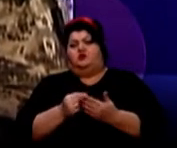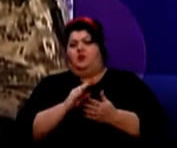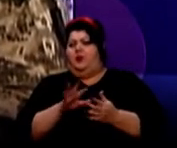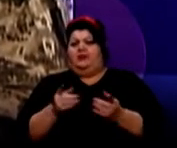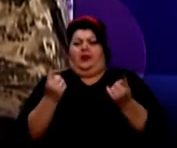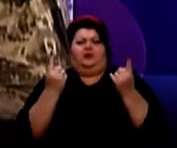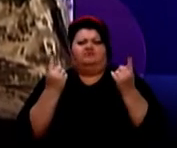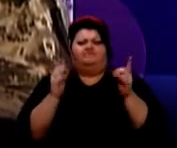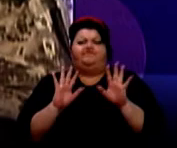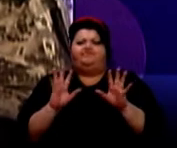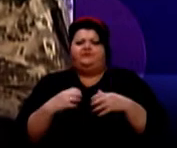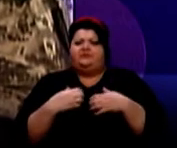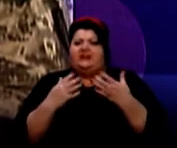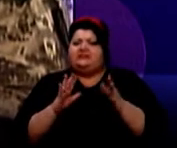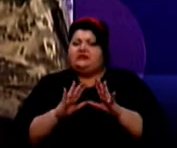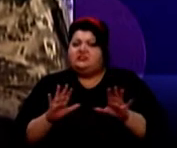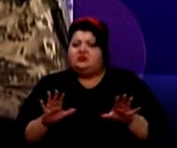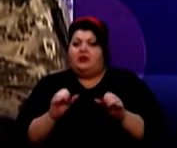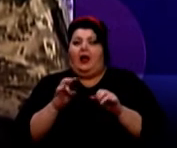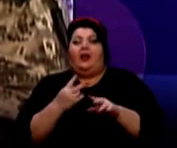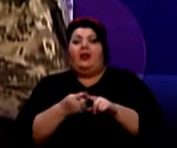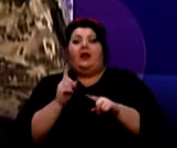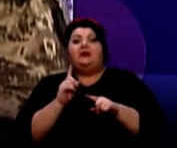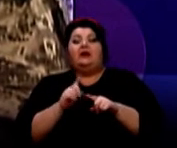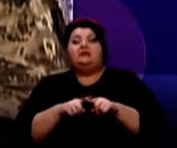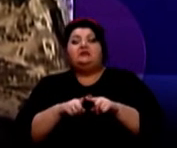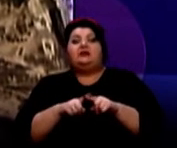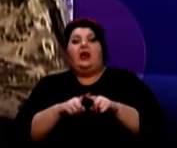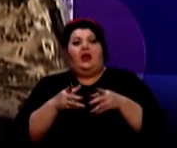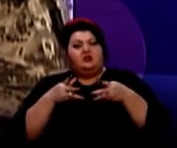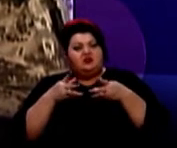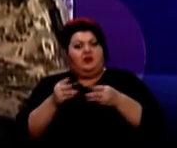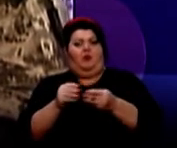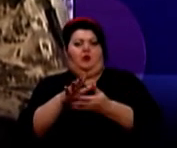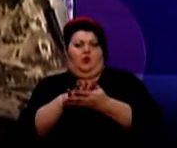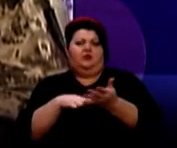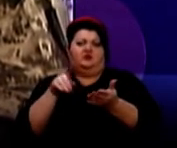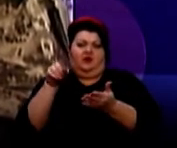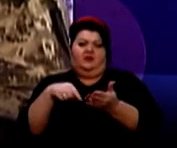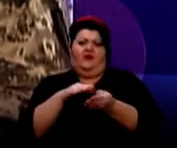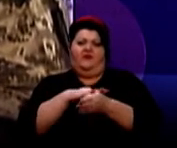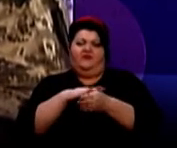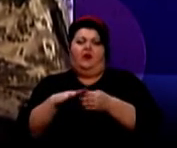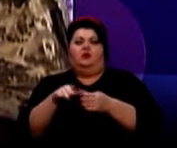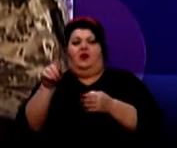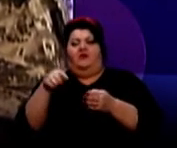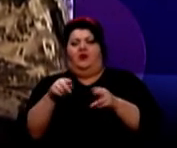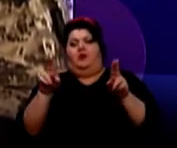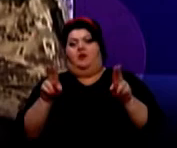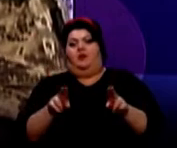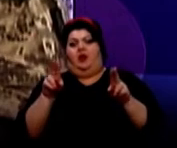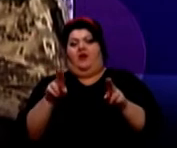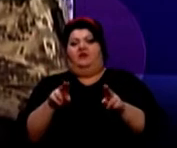такі страшні, але це стимулює в подальшому виконувати вимоги і правила військового